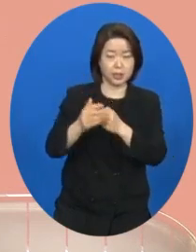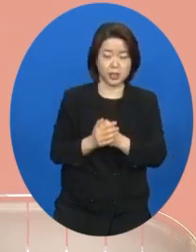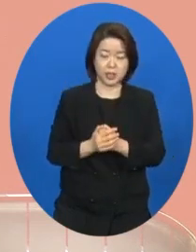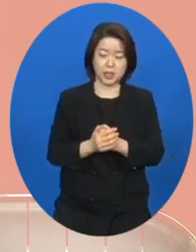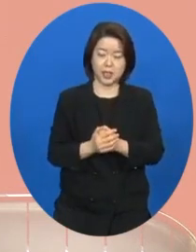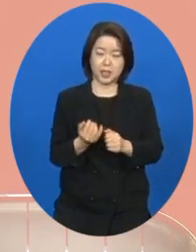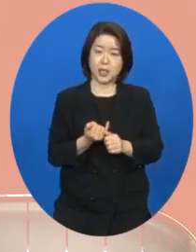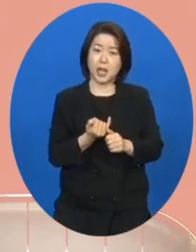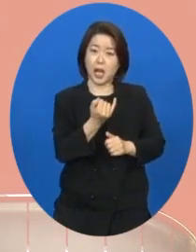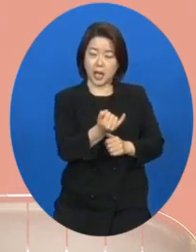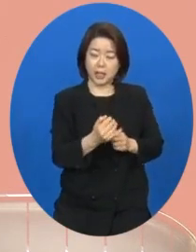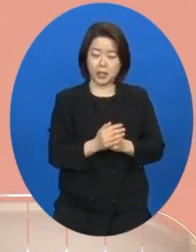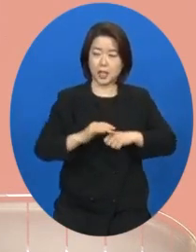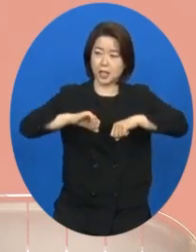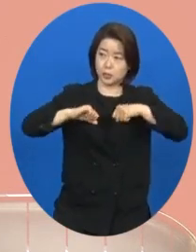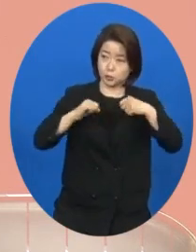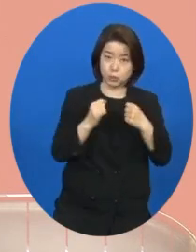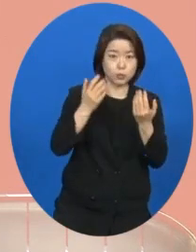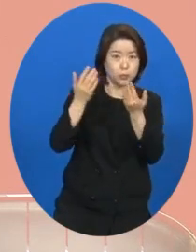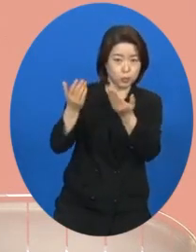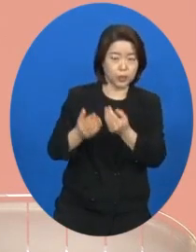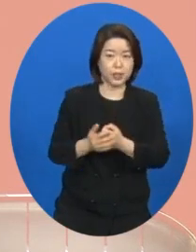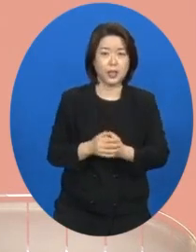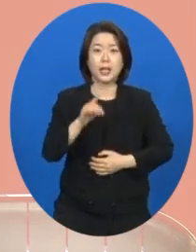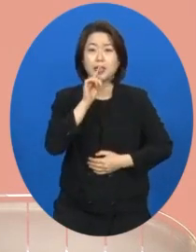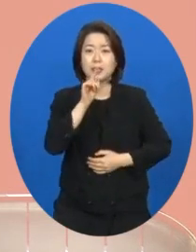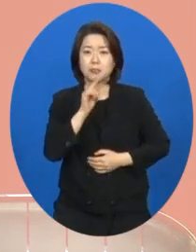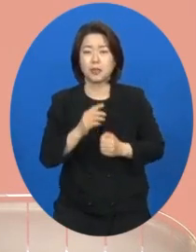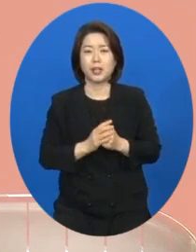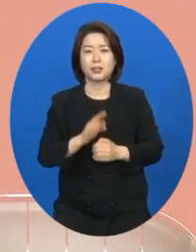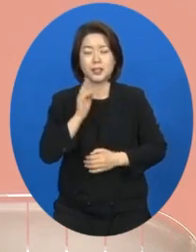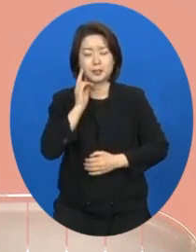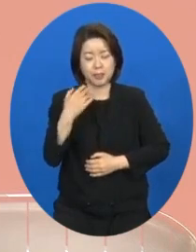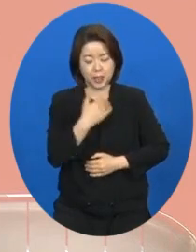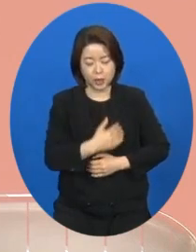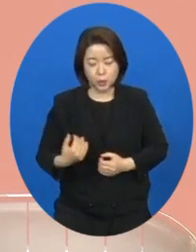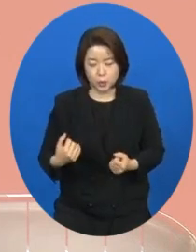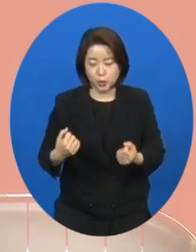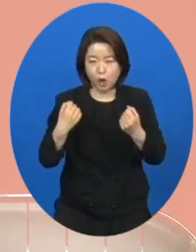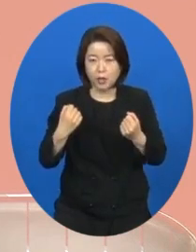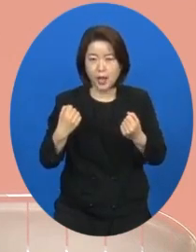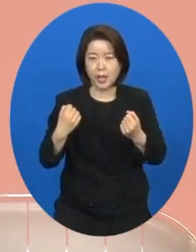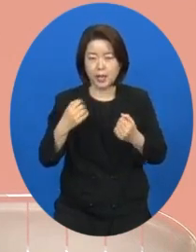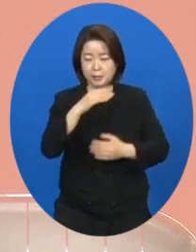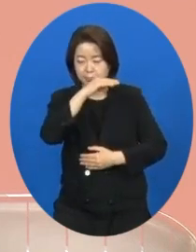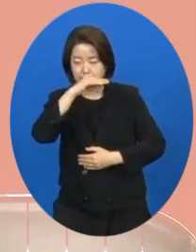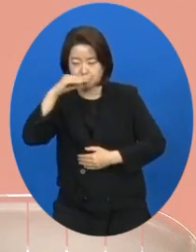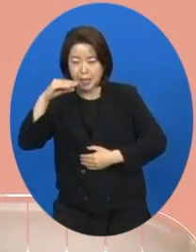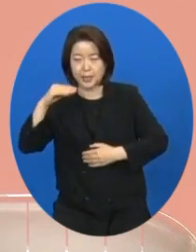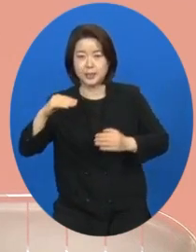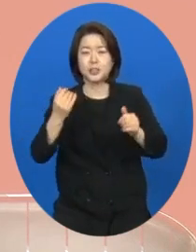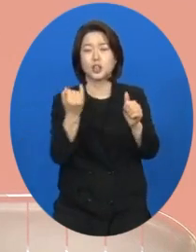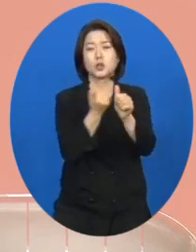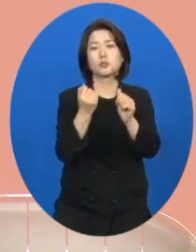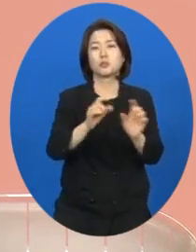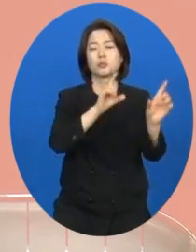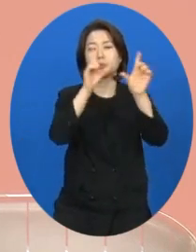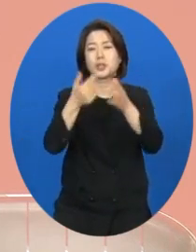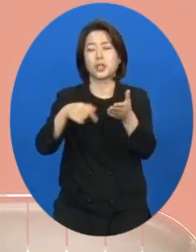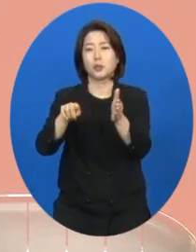아내가 순종하라. 그 말은 아주 건강한 부부 생활을 위하여 주님이 주신 말씀인